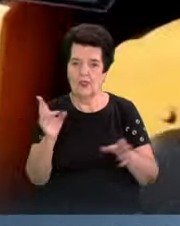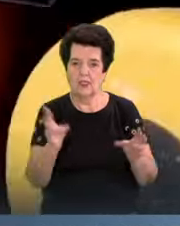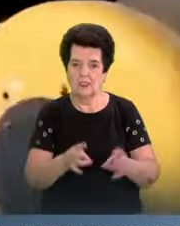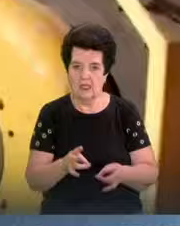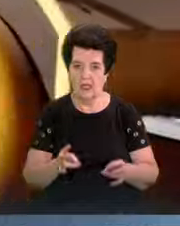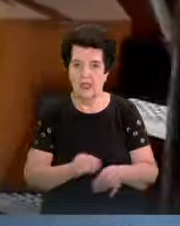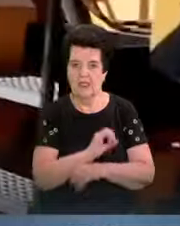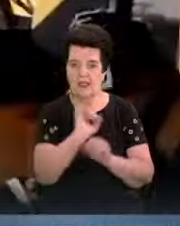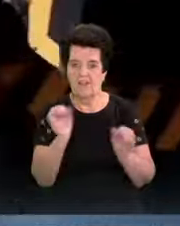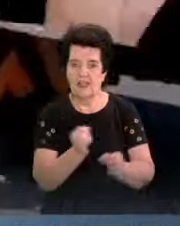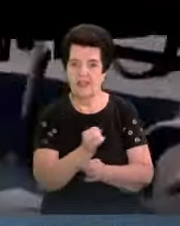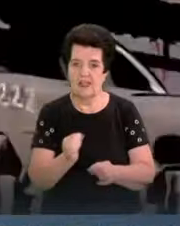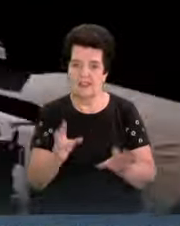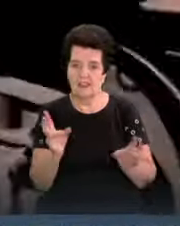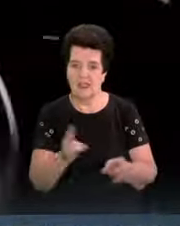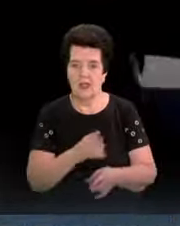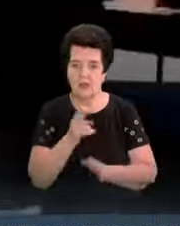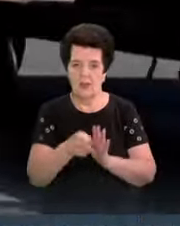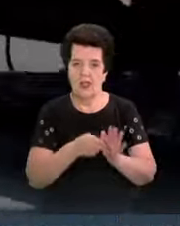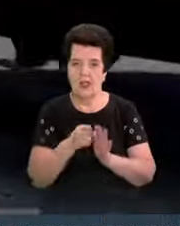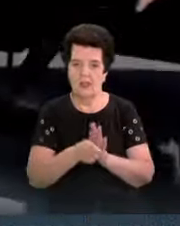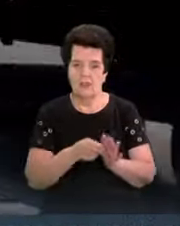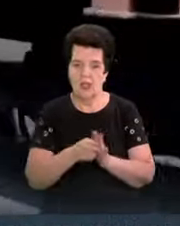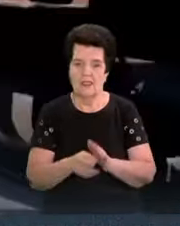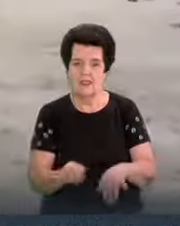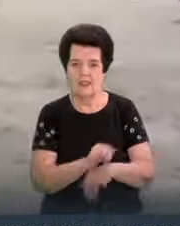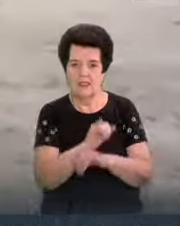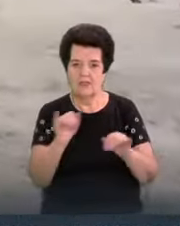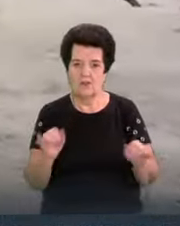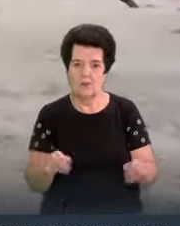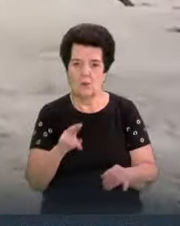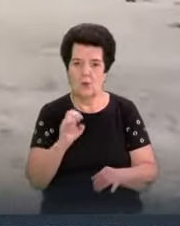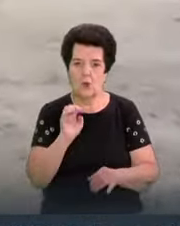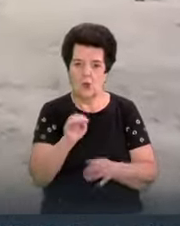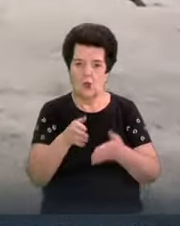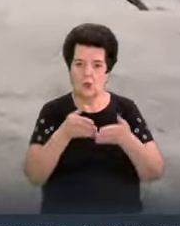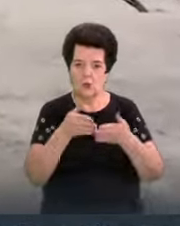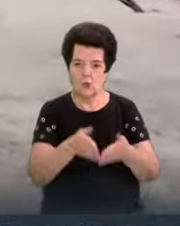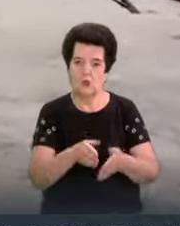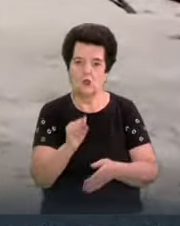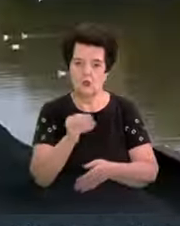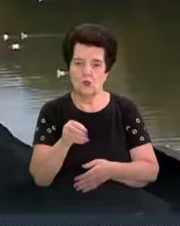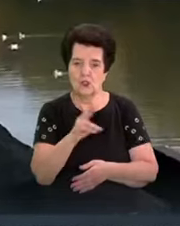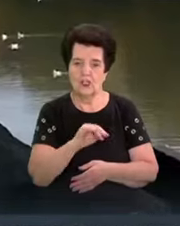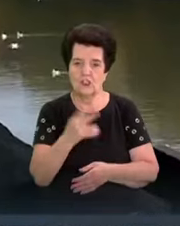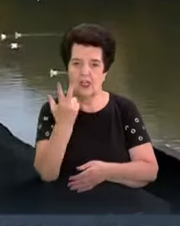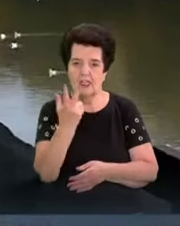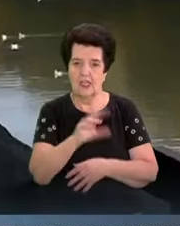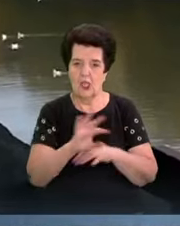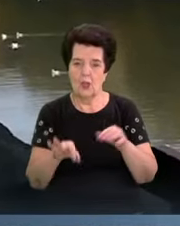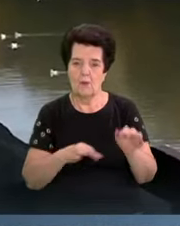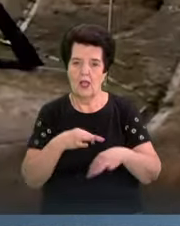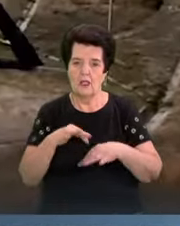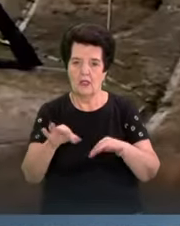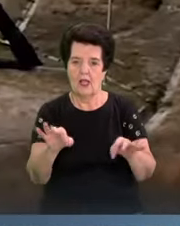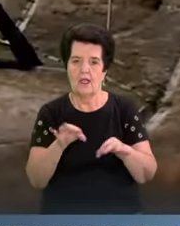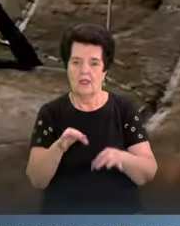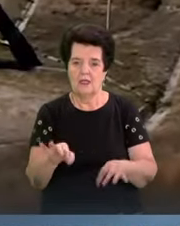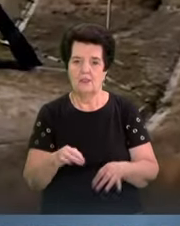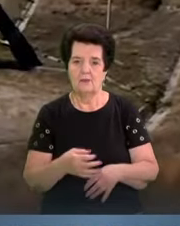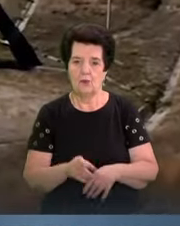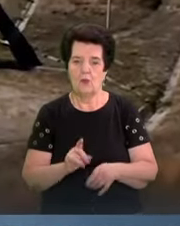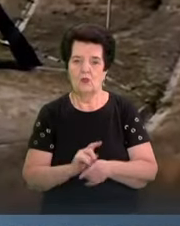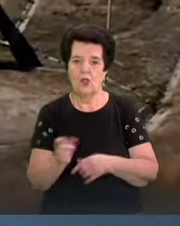crește viteza cu care circulă trenurile și să se dezvolte portul Giurgiulești. Cel de-al treilea proiect vizează transportul rutier pe